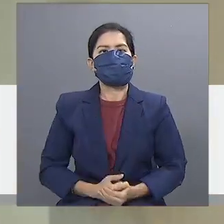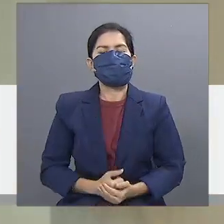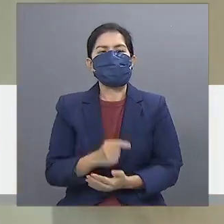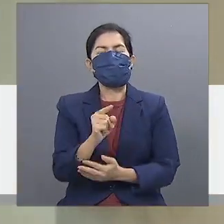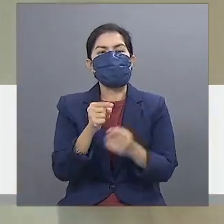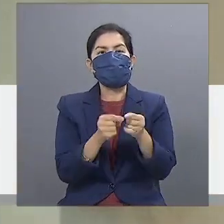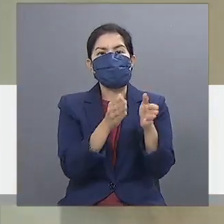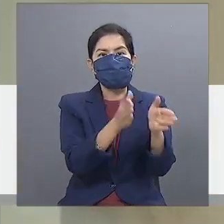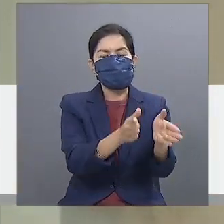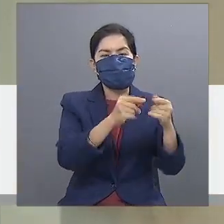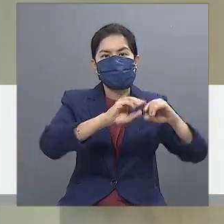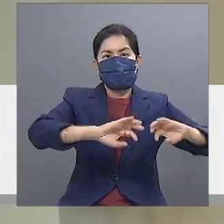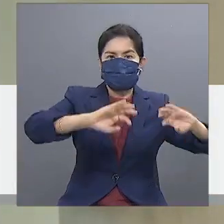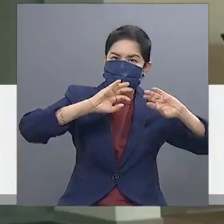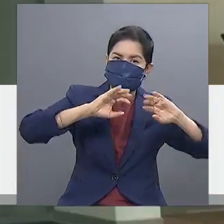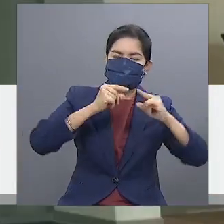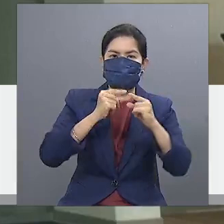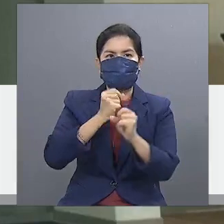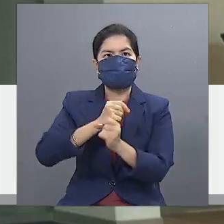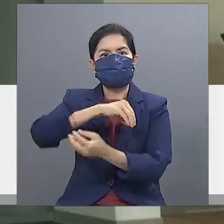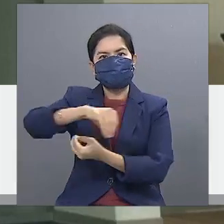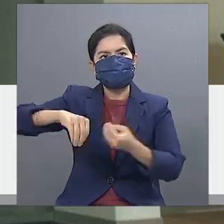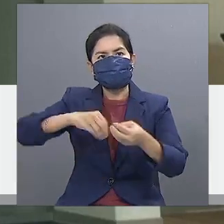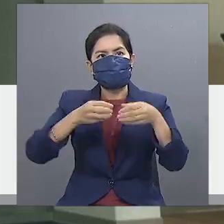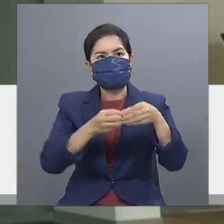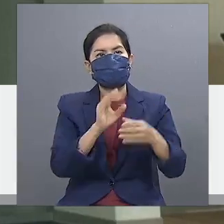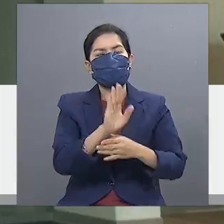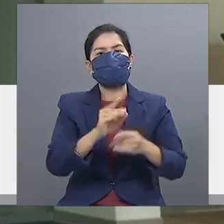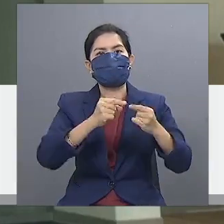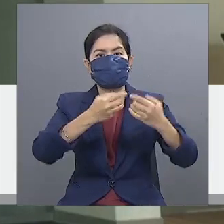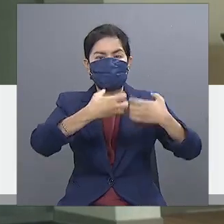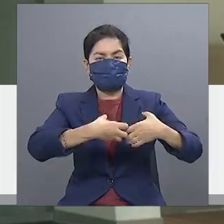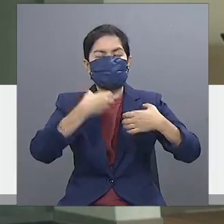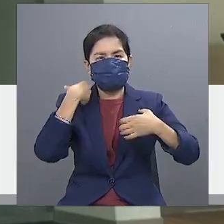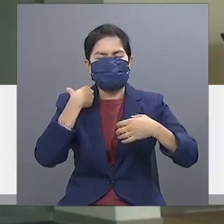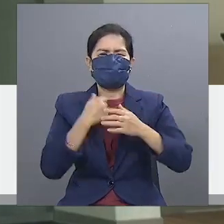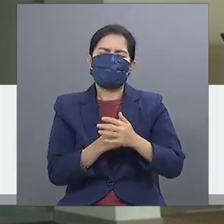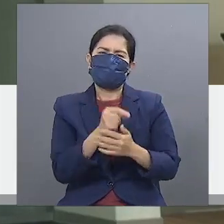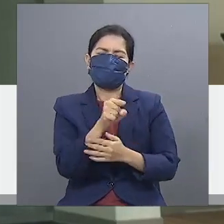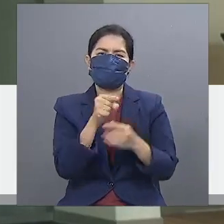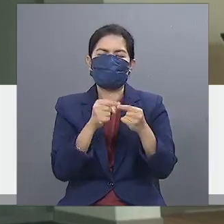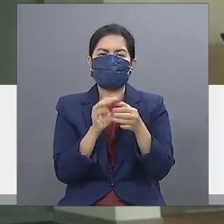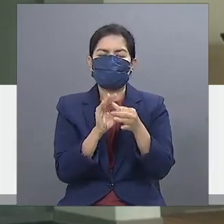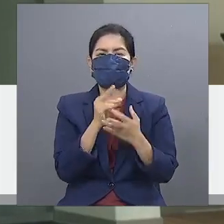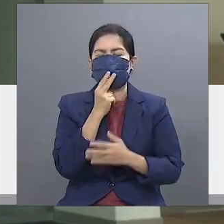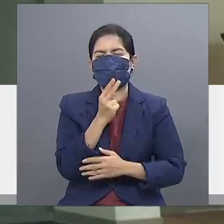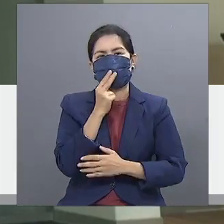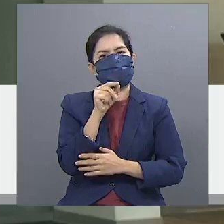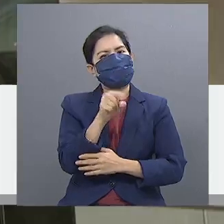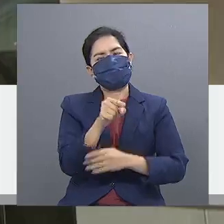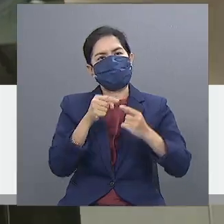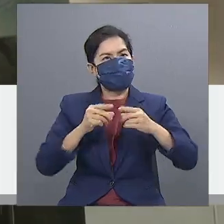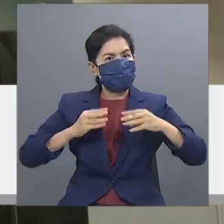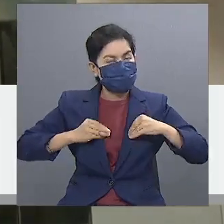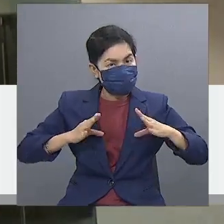แล้วก็ภาคธุรกิจโดยเฉพาะกลุ่มอุตสาหกรรมยาสูบออกมาคัดค้านหัวชนฝาเลยค่ะขณะที่โฆษกของกลุ่มนะคะระบุว่าข้อเส